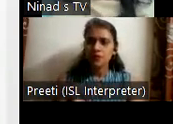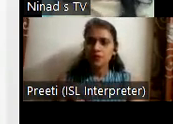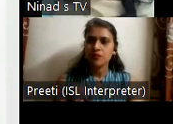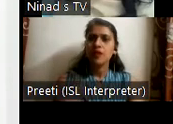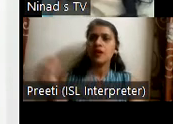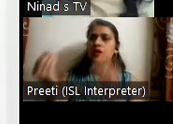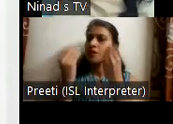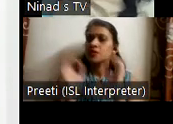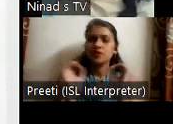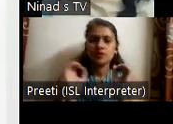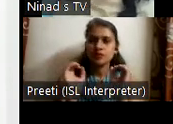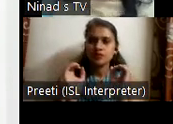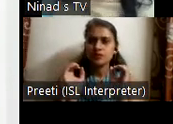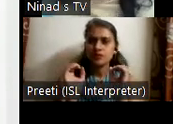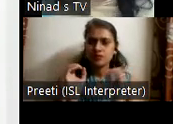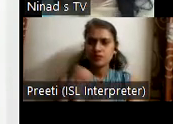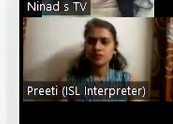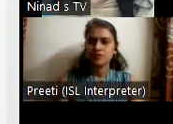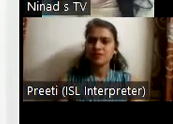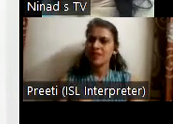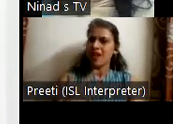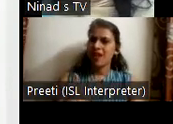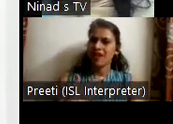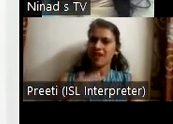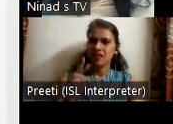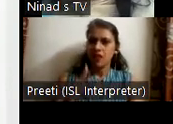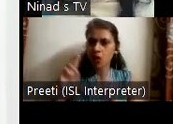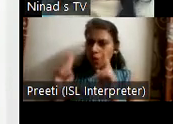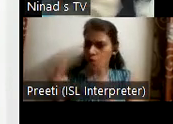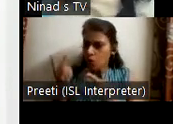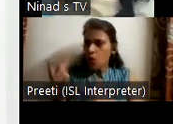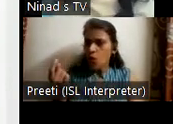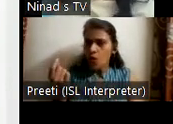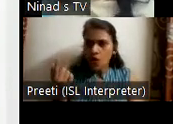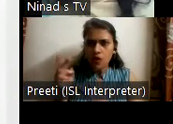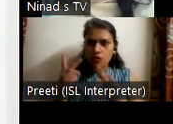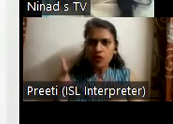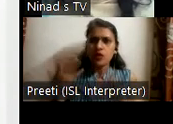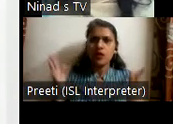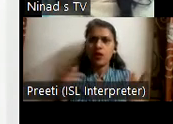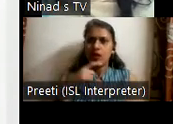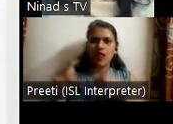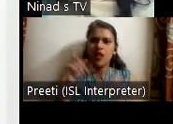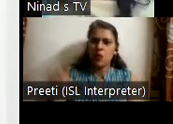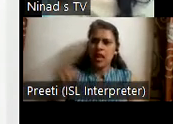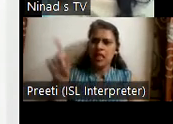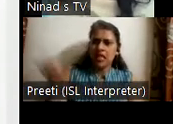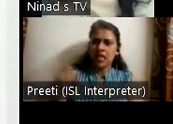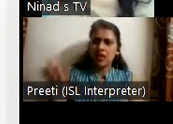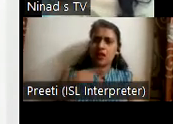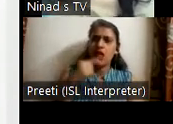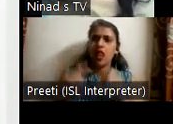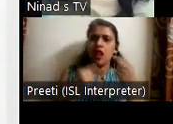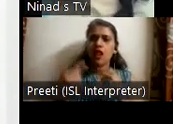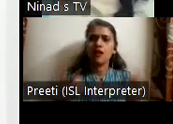ही नहीं, और हमें आदत है ना, थोड़ा सा भी कुछ गलत हो जाएगा किसी का तो हम पहले बोलते तुमने गलत किया. So this